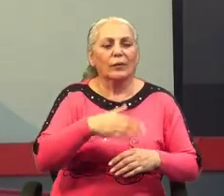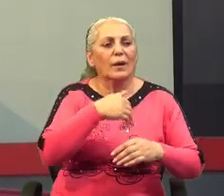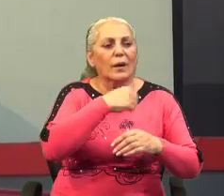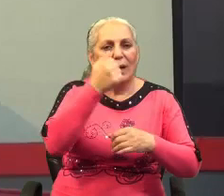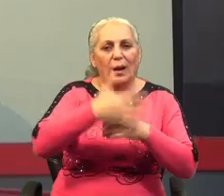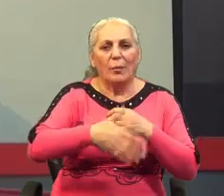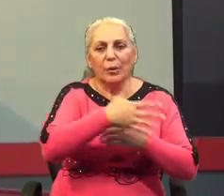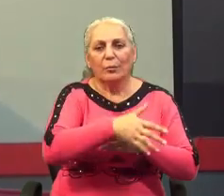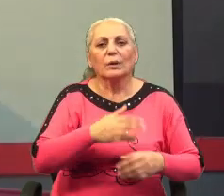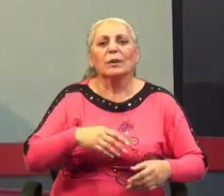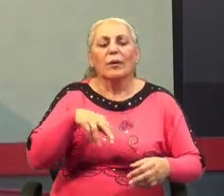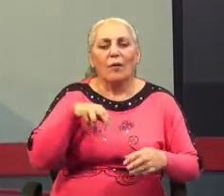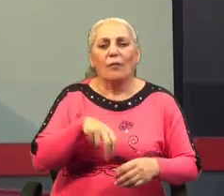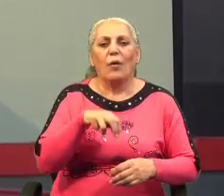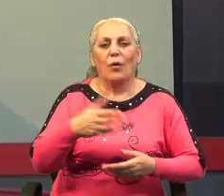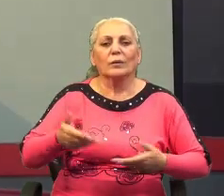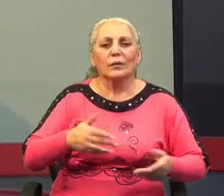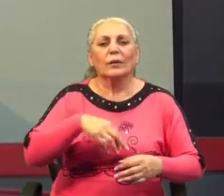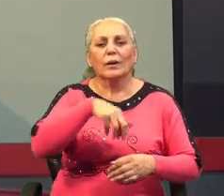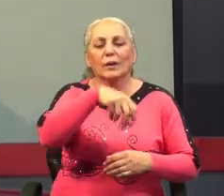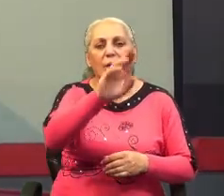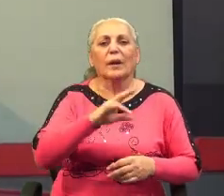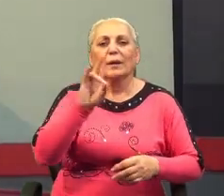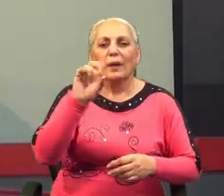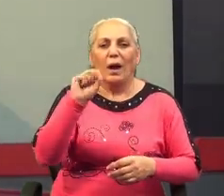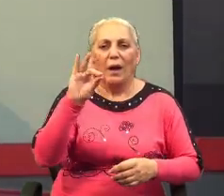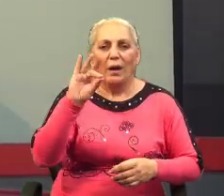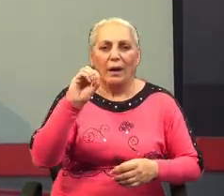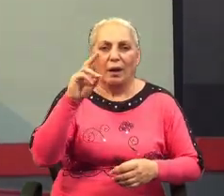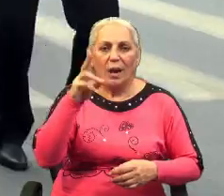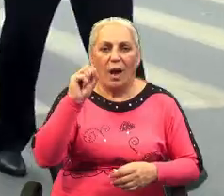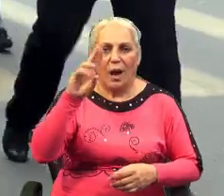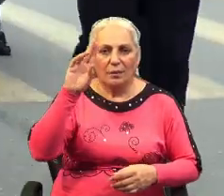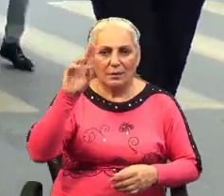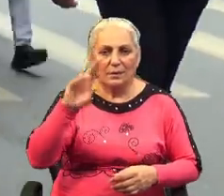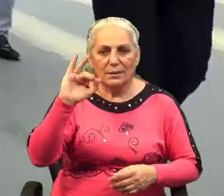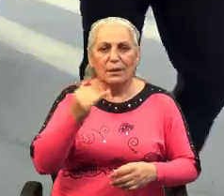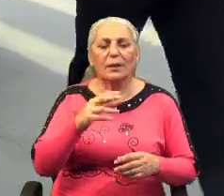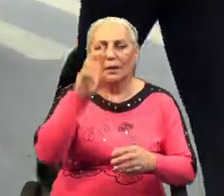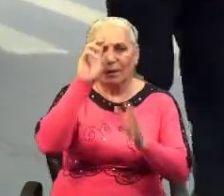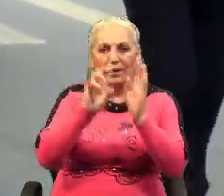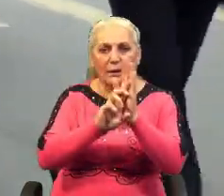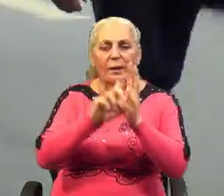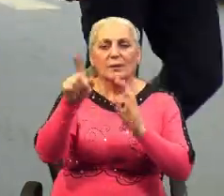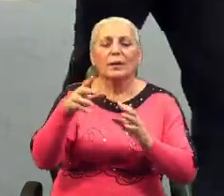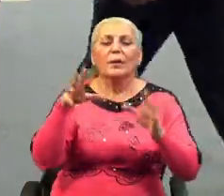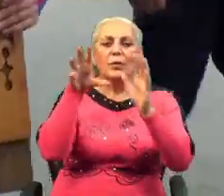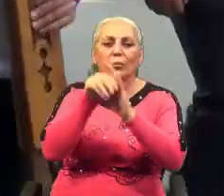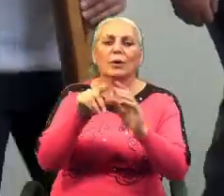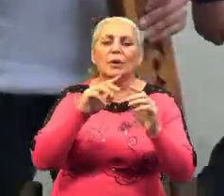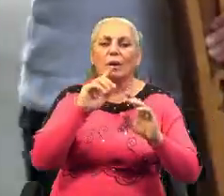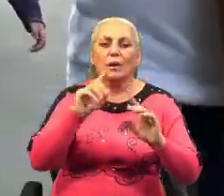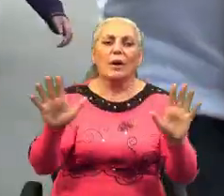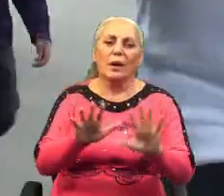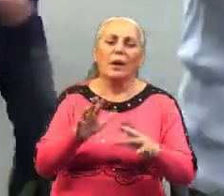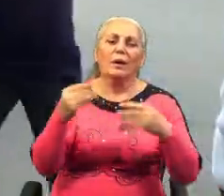գնացել են Նարեկացի եկեղեցի, որտեղ էլ պատարագ է մատուցվել։